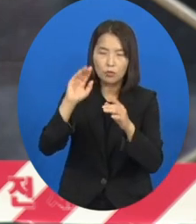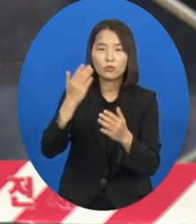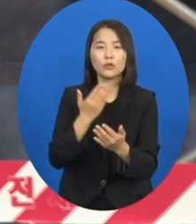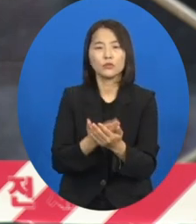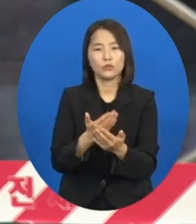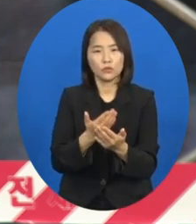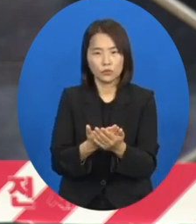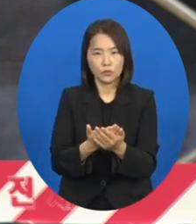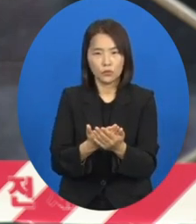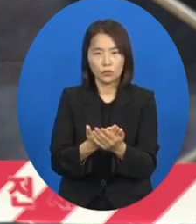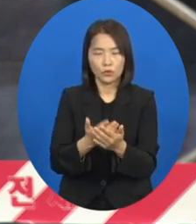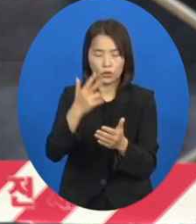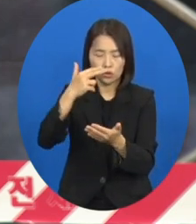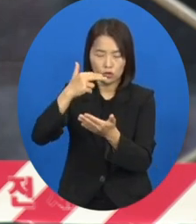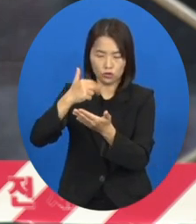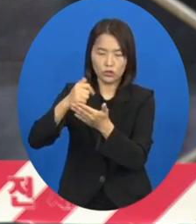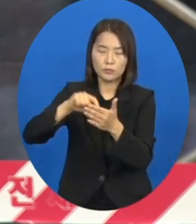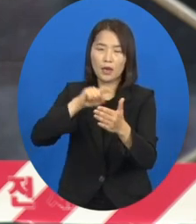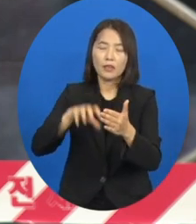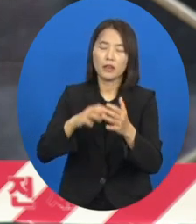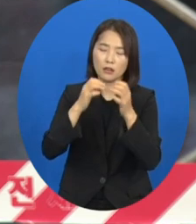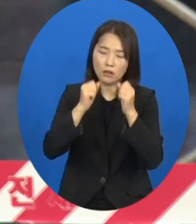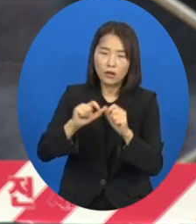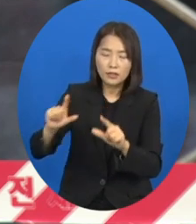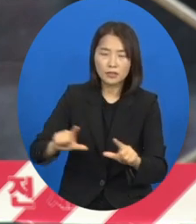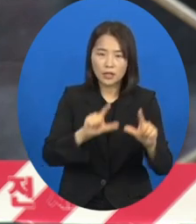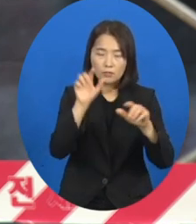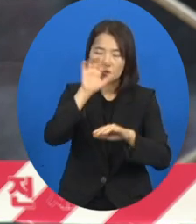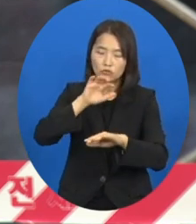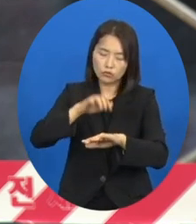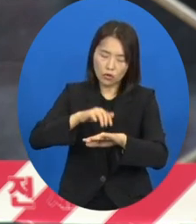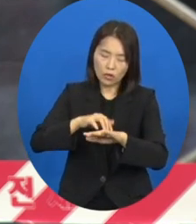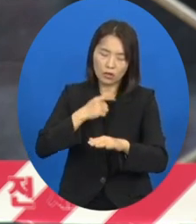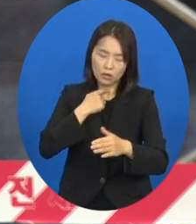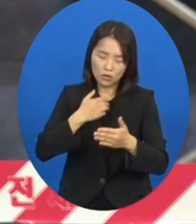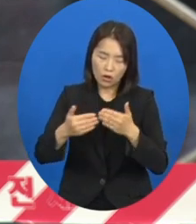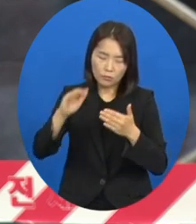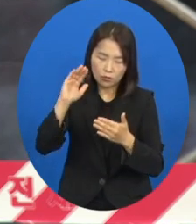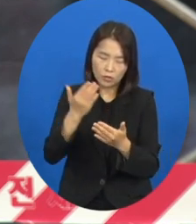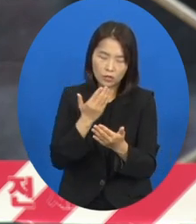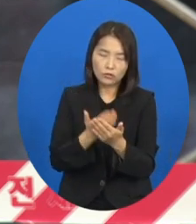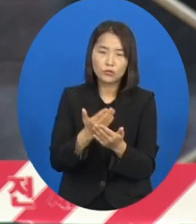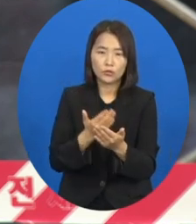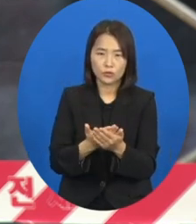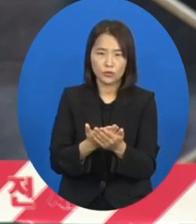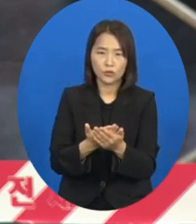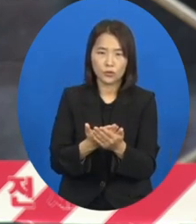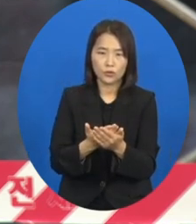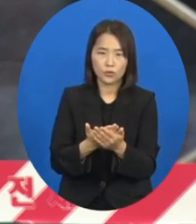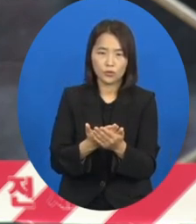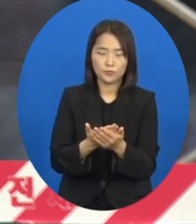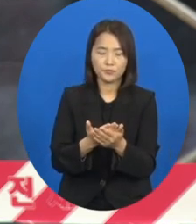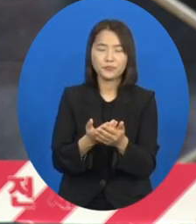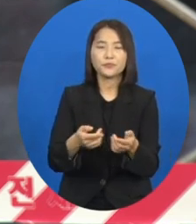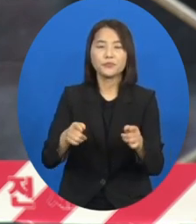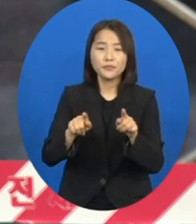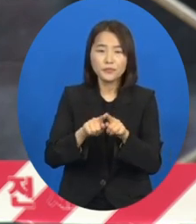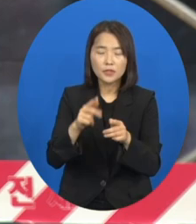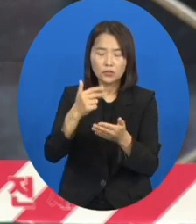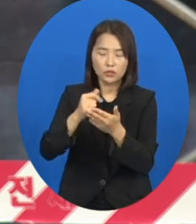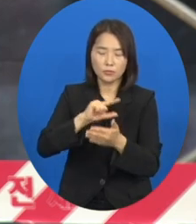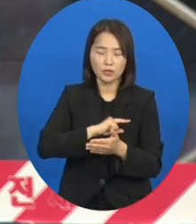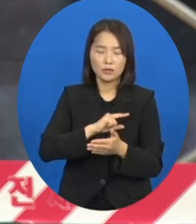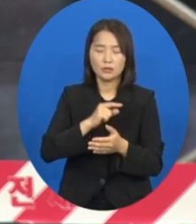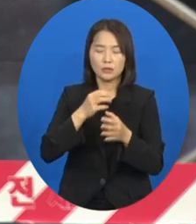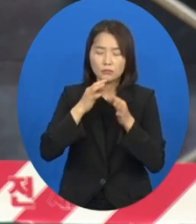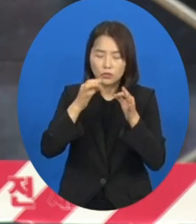주시옵시고 주님 안에 거하는 삶을 훈련하고 경험하게 하여 주시옵소서. 이 기도 제목 붙잡고 주님의 이름만